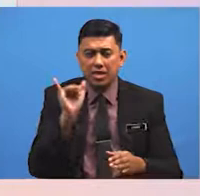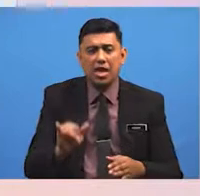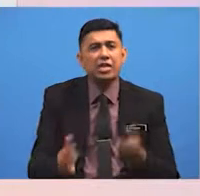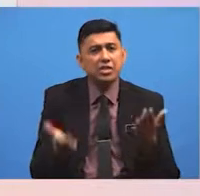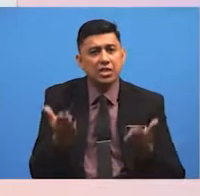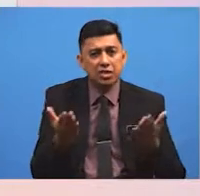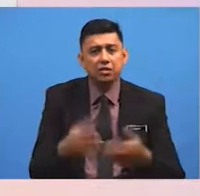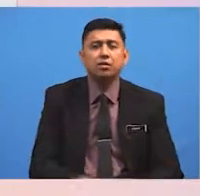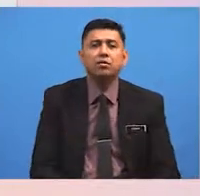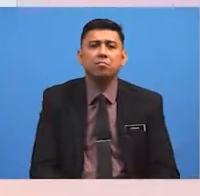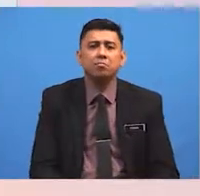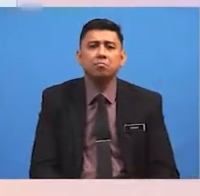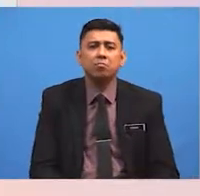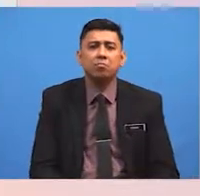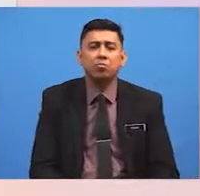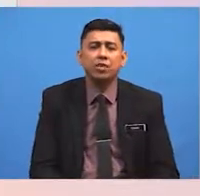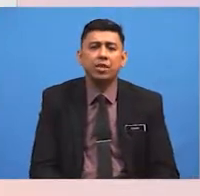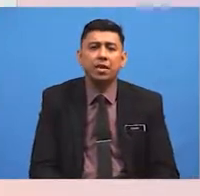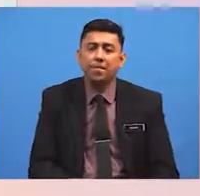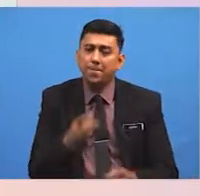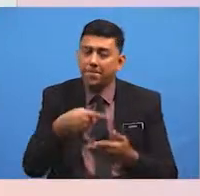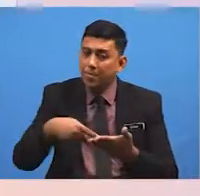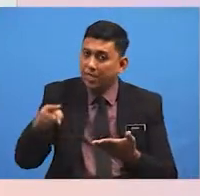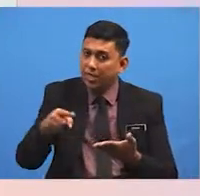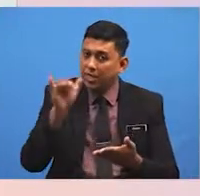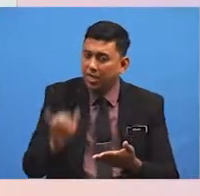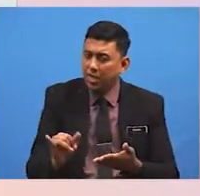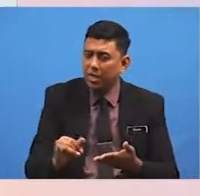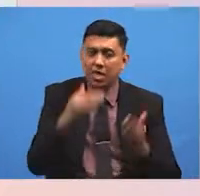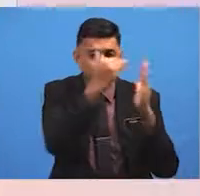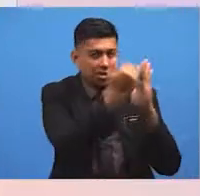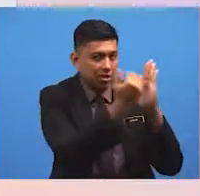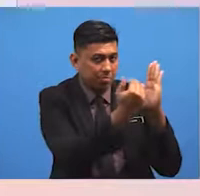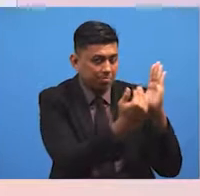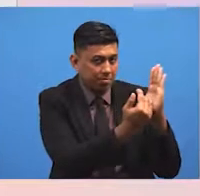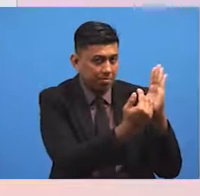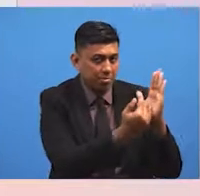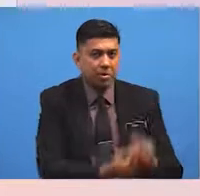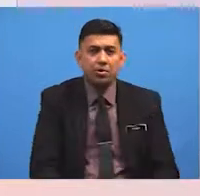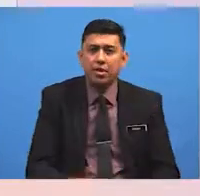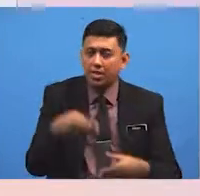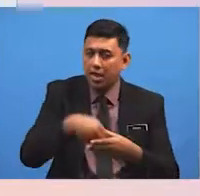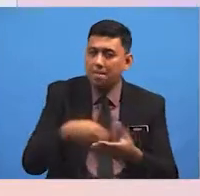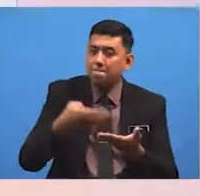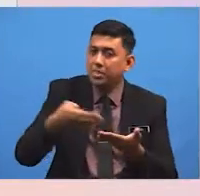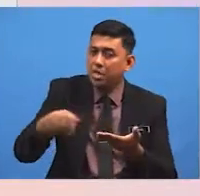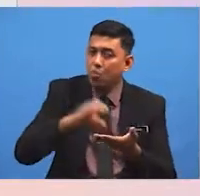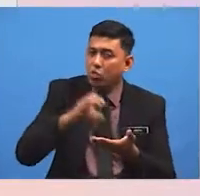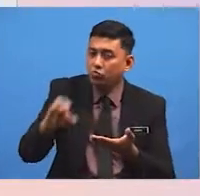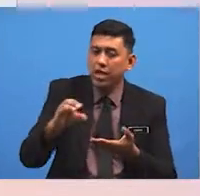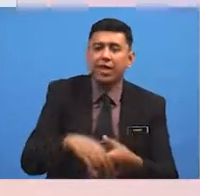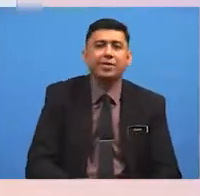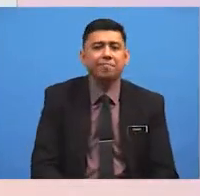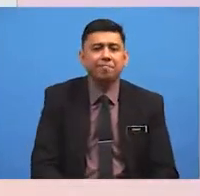dijaga inilah pembayaran yang kita senaraikan Danau lancang waktunya Hai